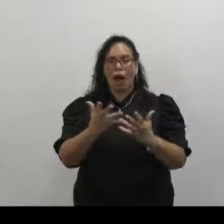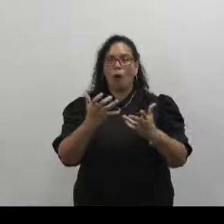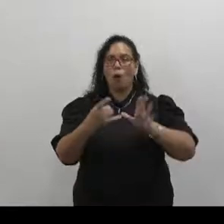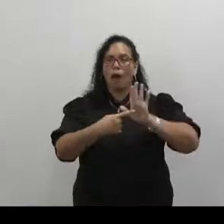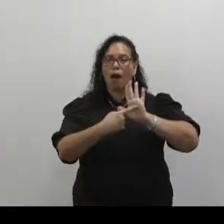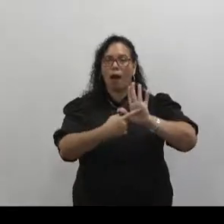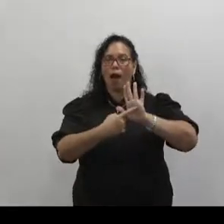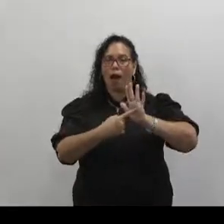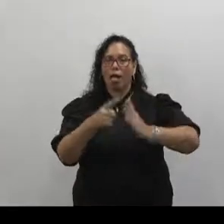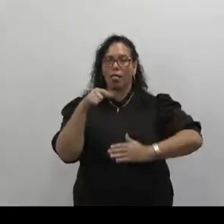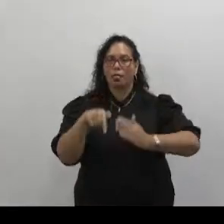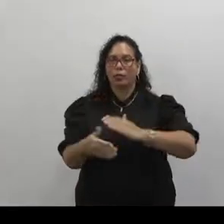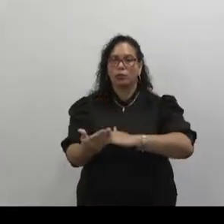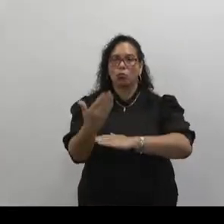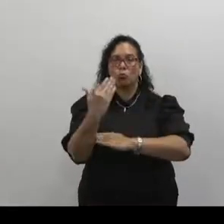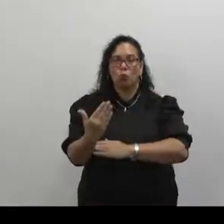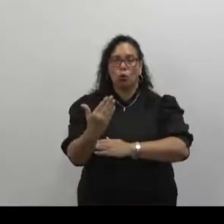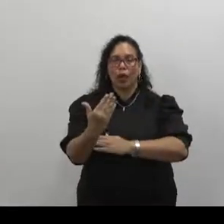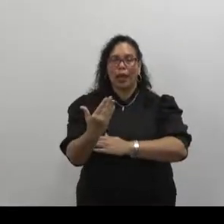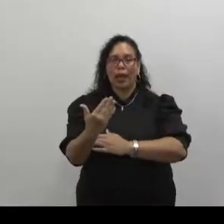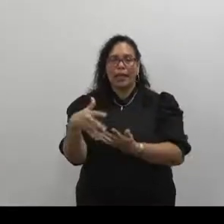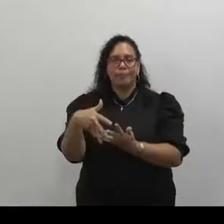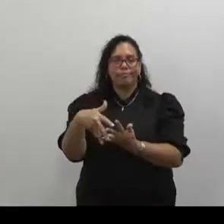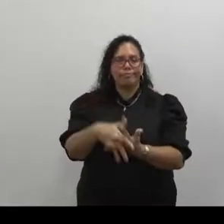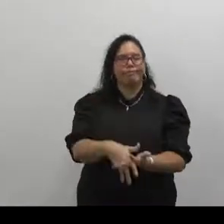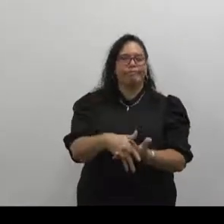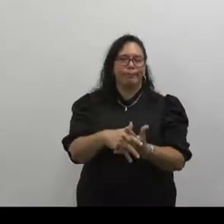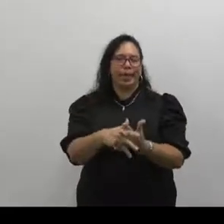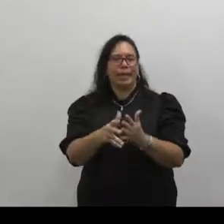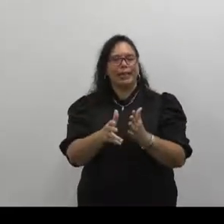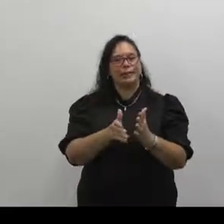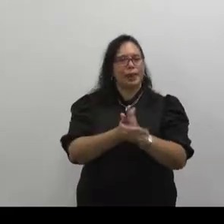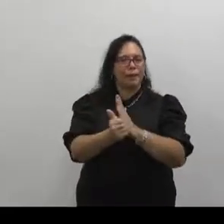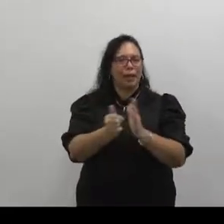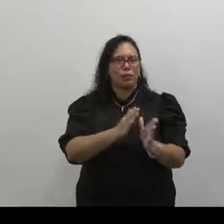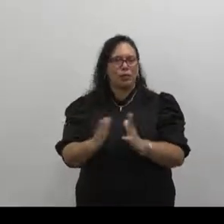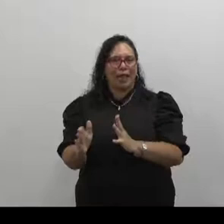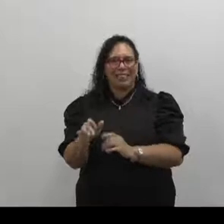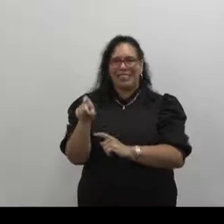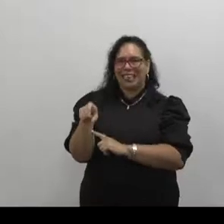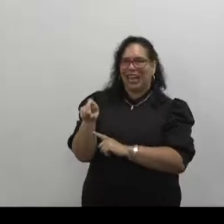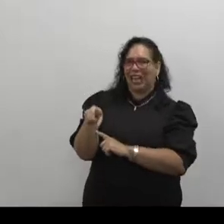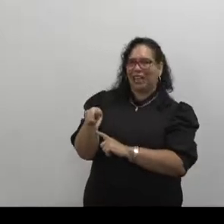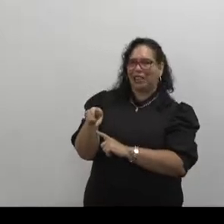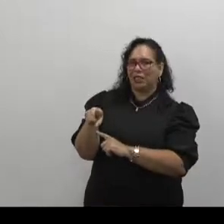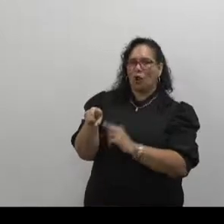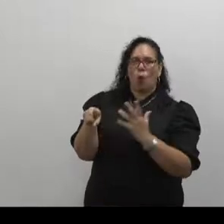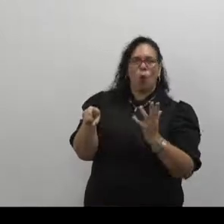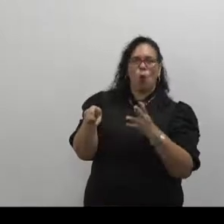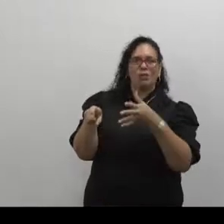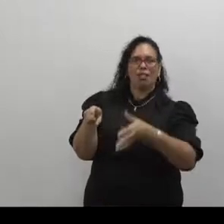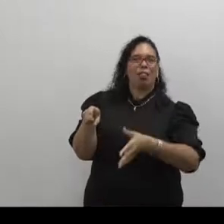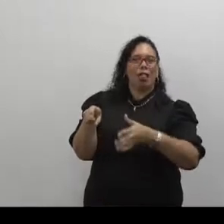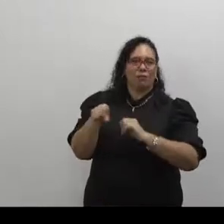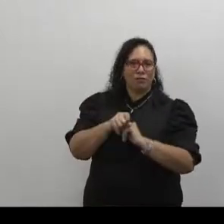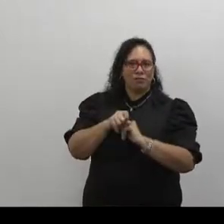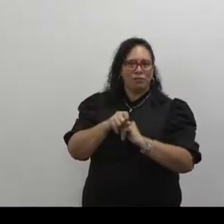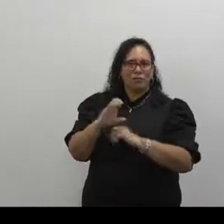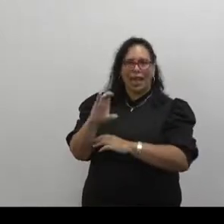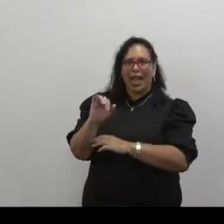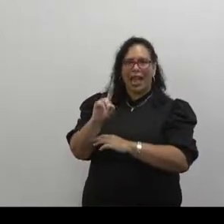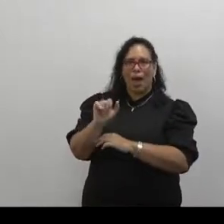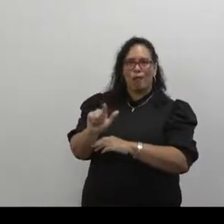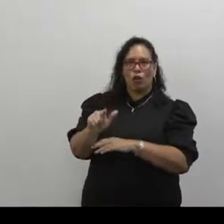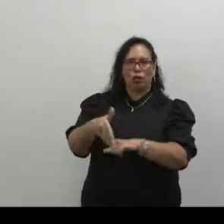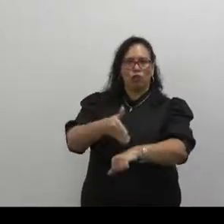dương nâng lực bằng hai âm pi với sọp tới tám nâng xây và than nâng tám xả là